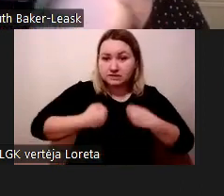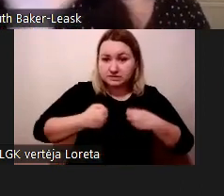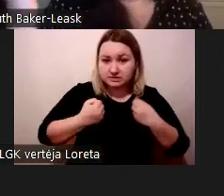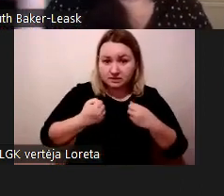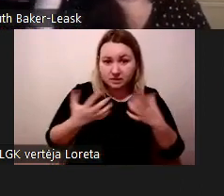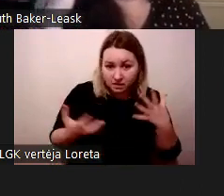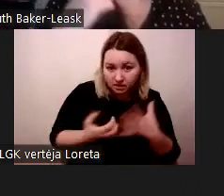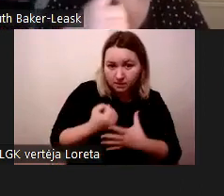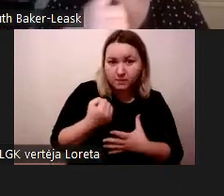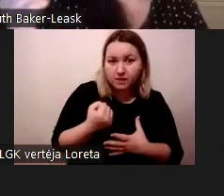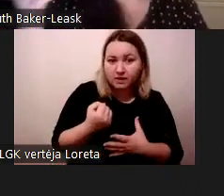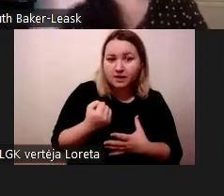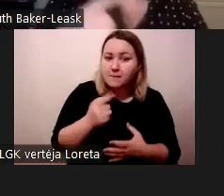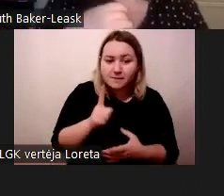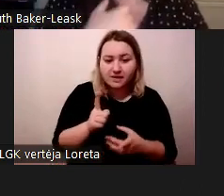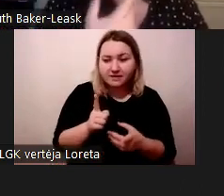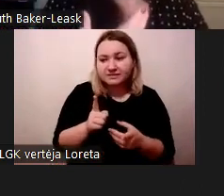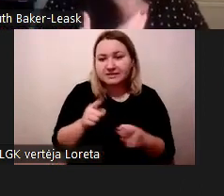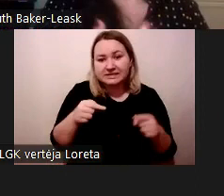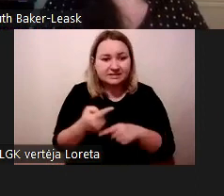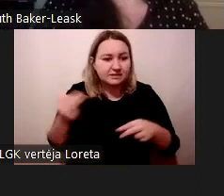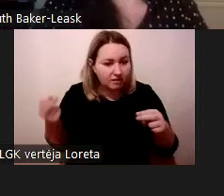visada įmanomi.